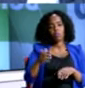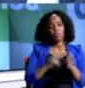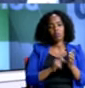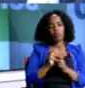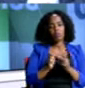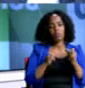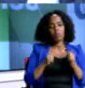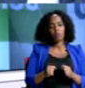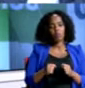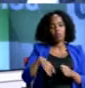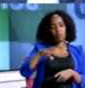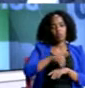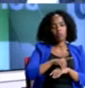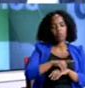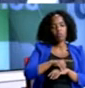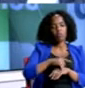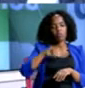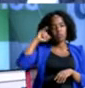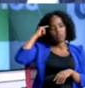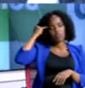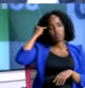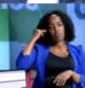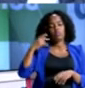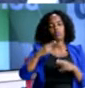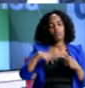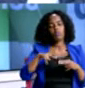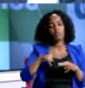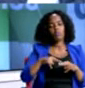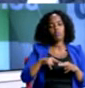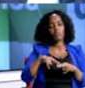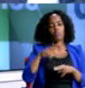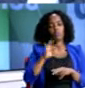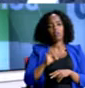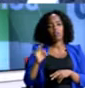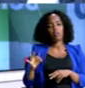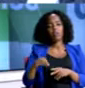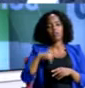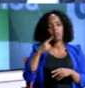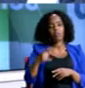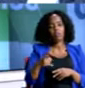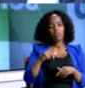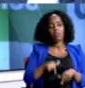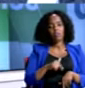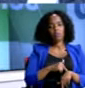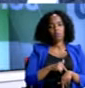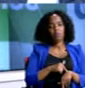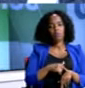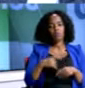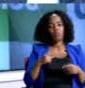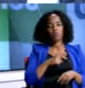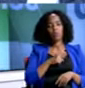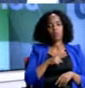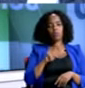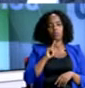dande Dr. Jilchan Kallatidan Ustidofin Finnerai kan senetin jiru me Dr. Jilcha yero amatana kana sodan